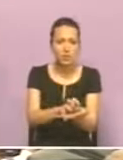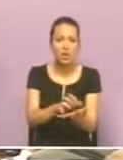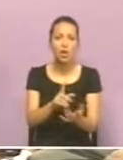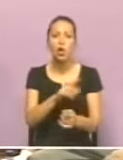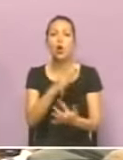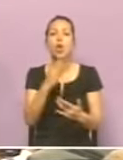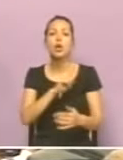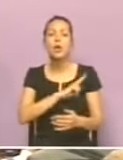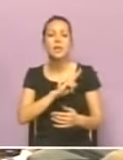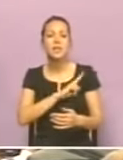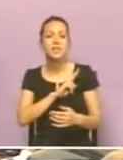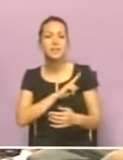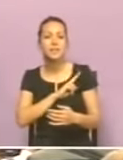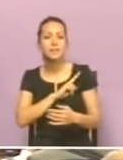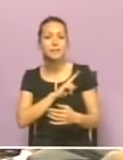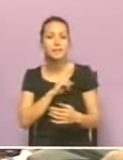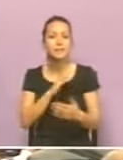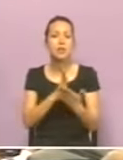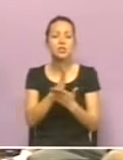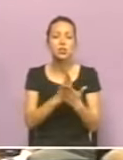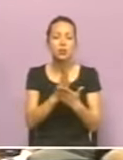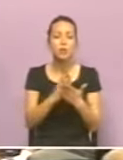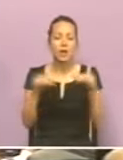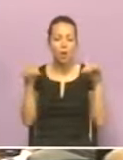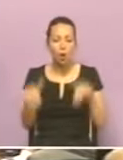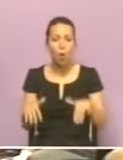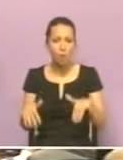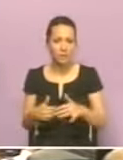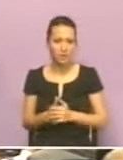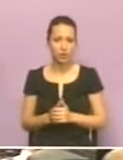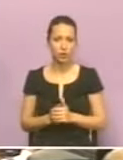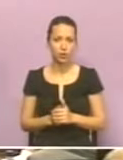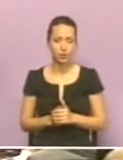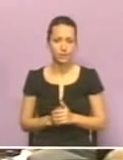službenika konkretno u predškolskoj ustanovi.